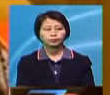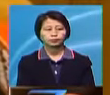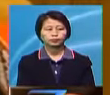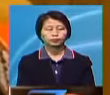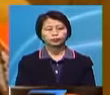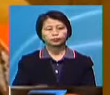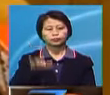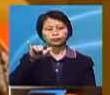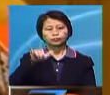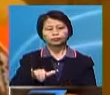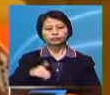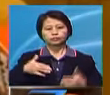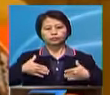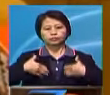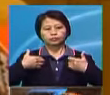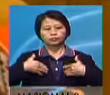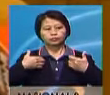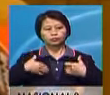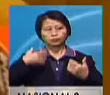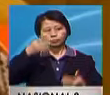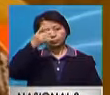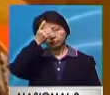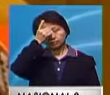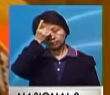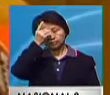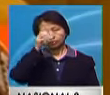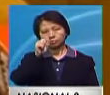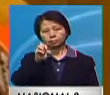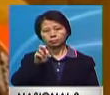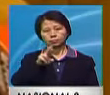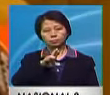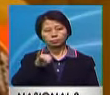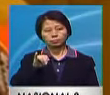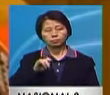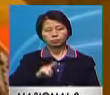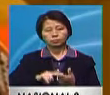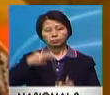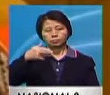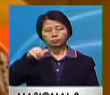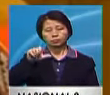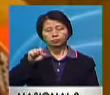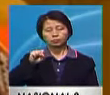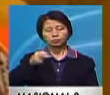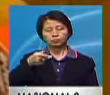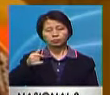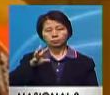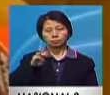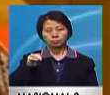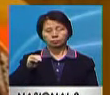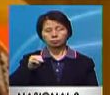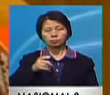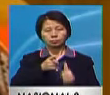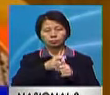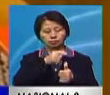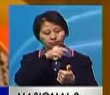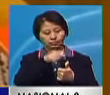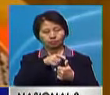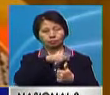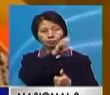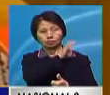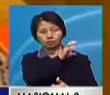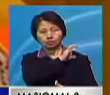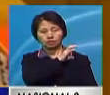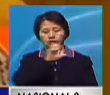Yang berbahagia Dato' Sri Mohamad Hashim Abdullah, pengerusi SPR pagi